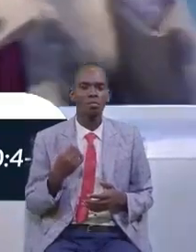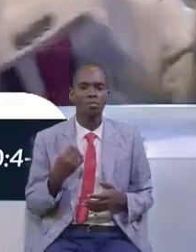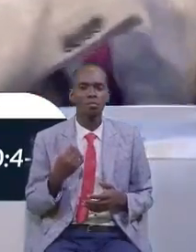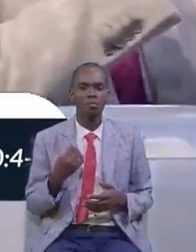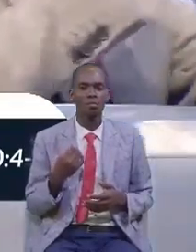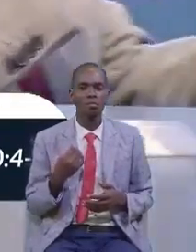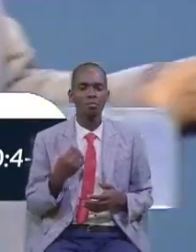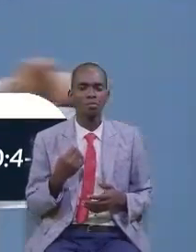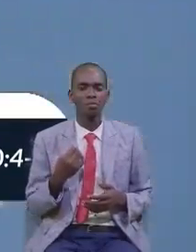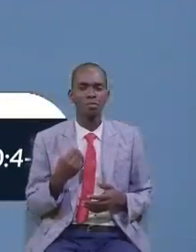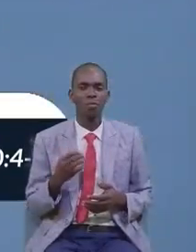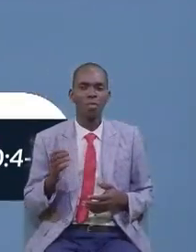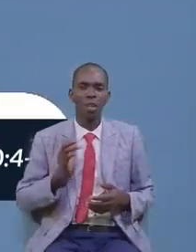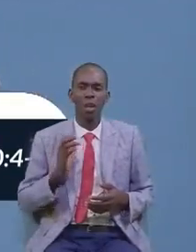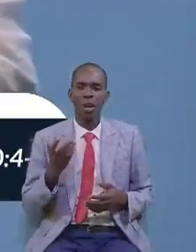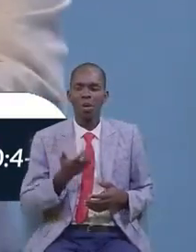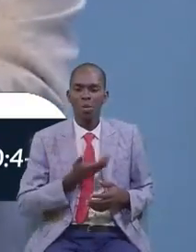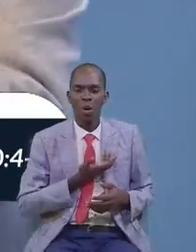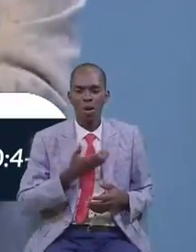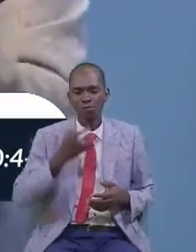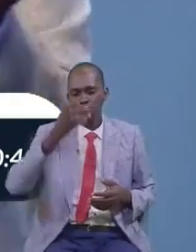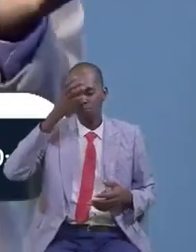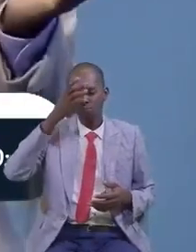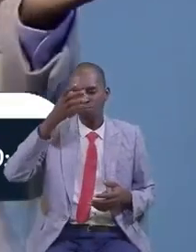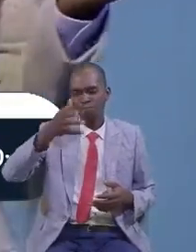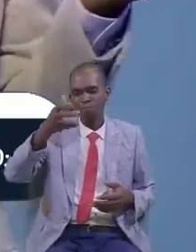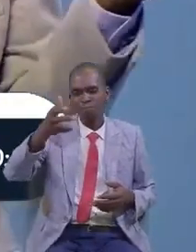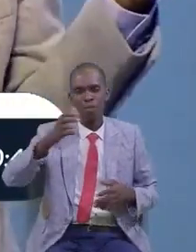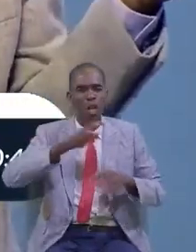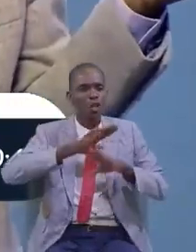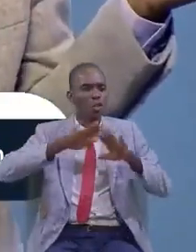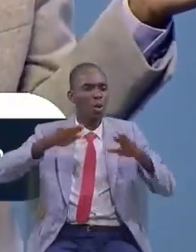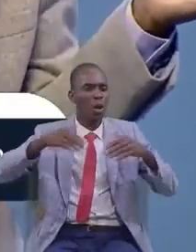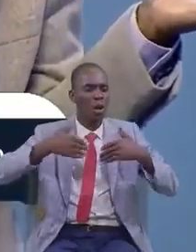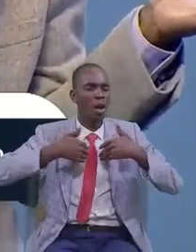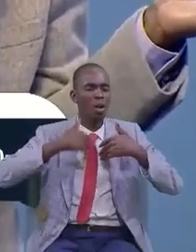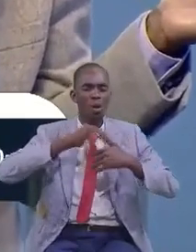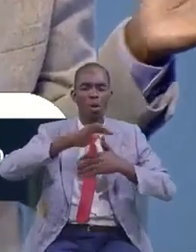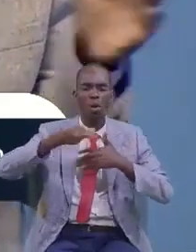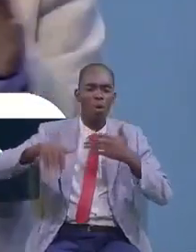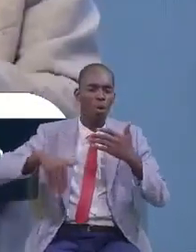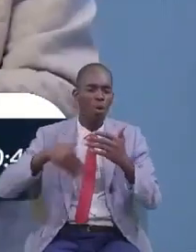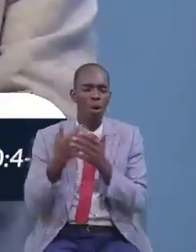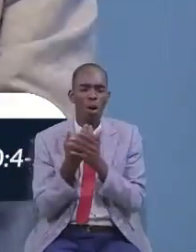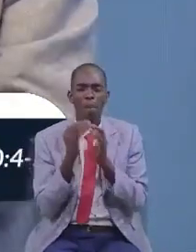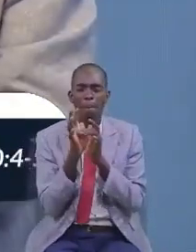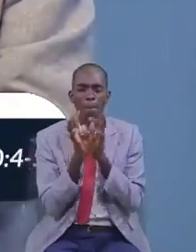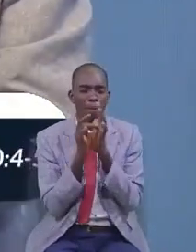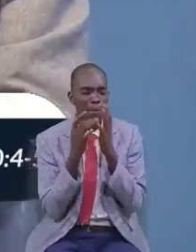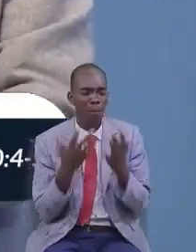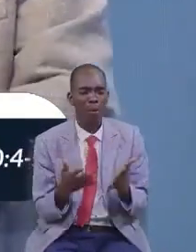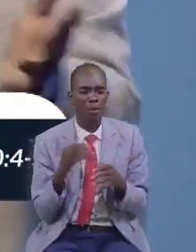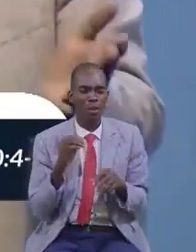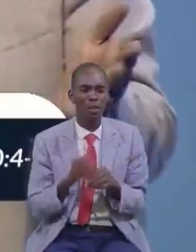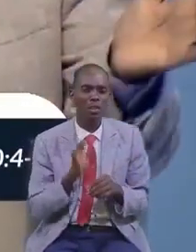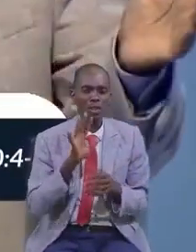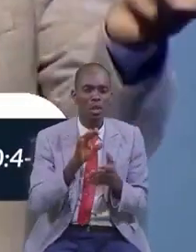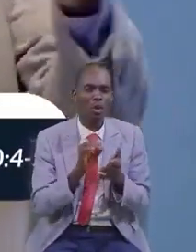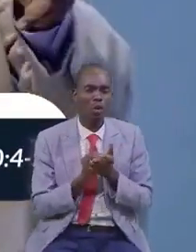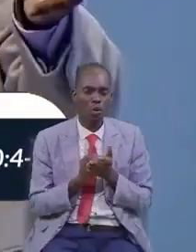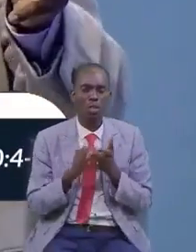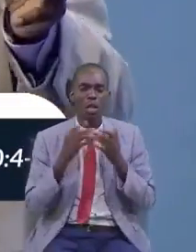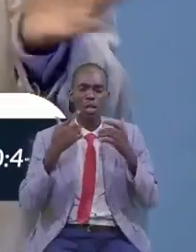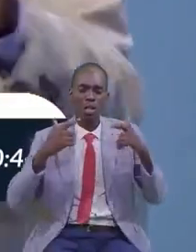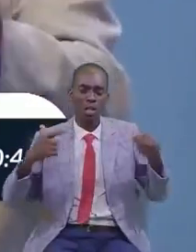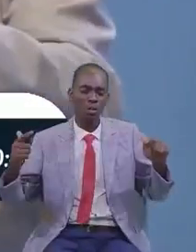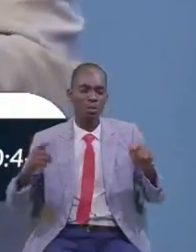ఇచ్చారు. Our forefathers did not have the whole Bible in their language. మన పితరులైన వారికి ఈ పరిశుద్ధ గ్రంథం అంతా